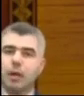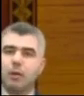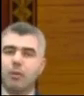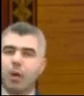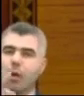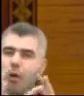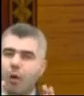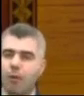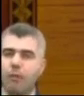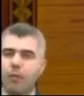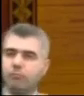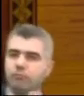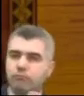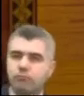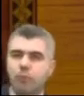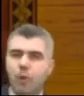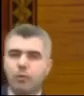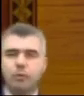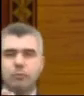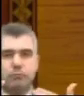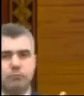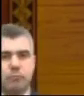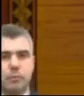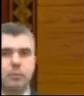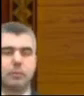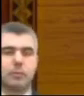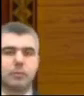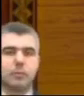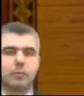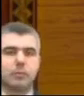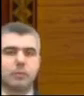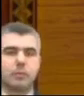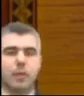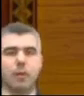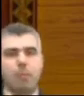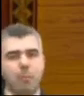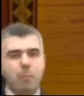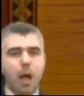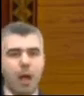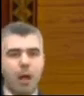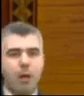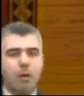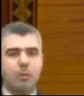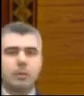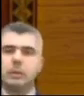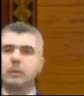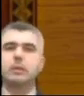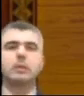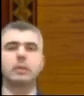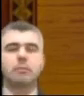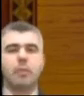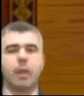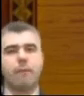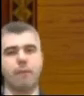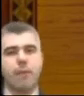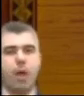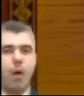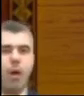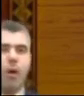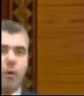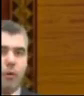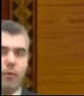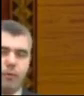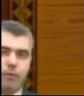بوتقة للتنوع الثقافي والفني والفكري وبفضل كل أولئك